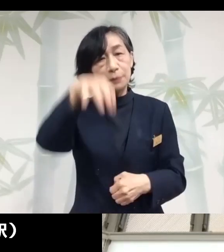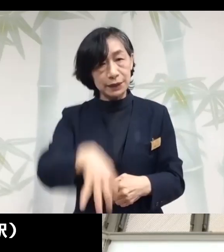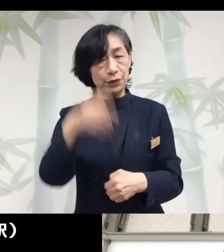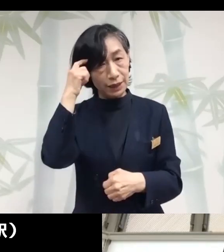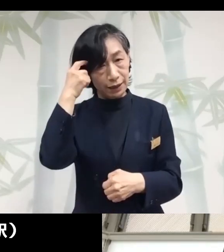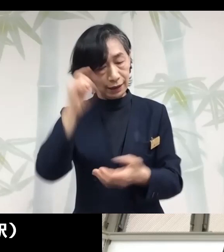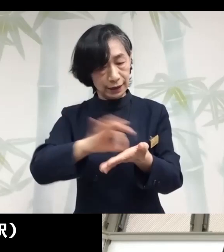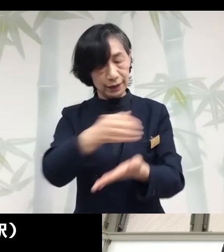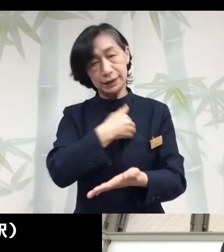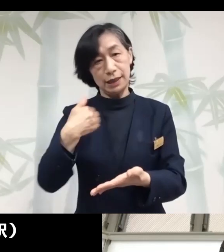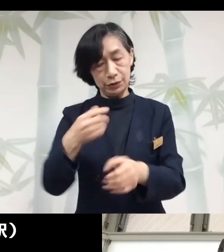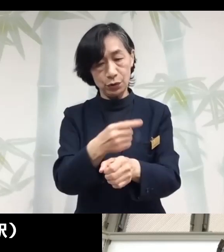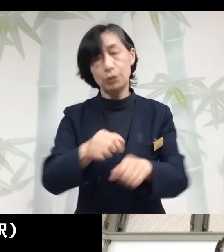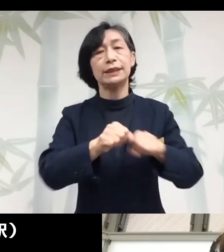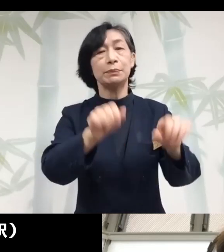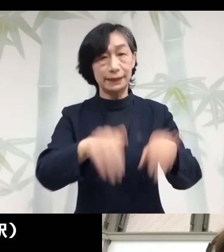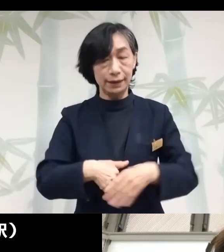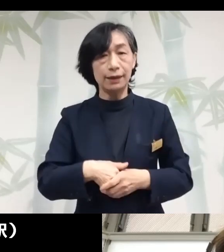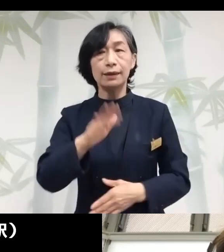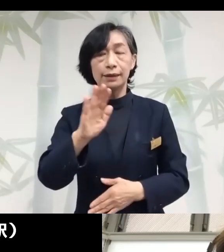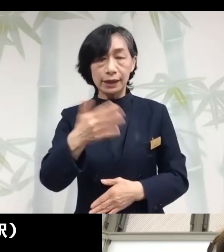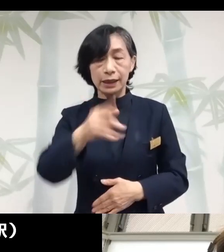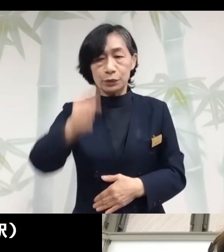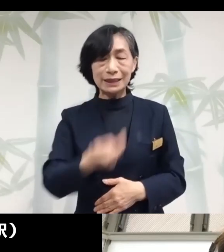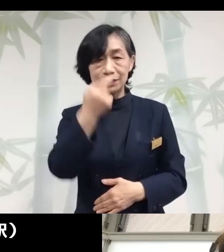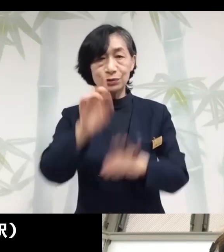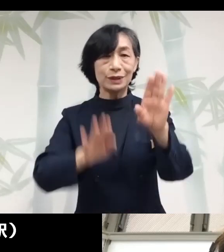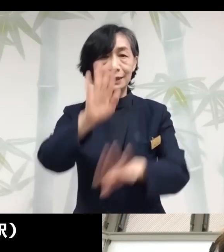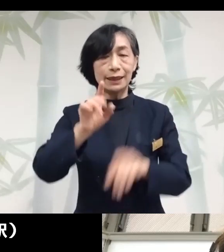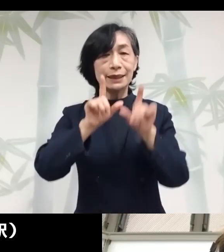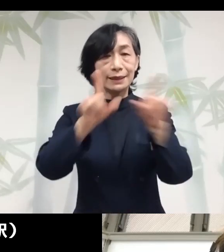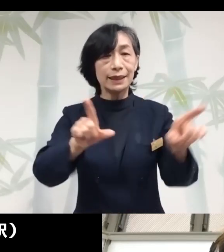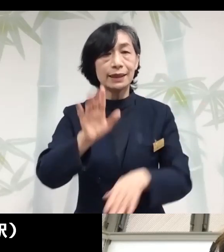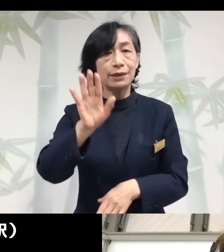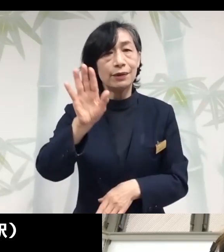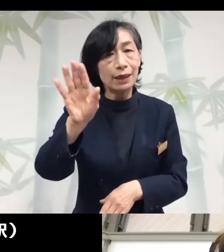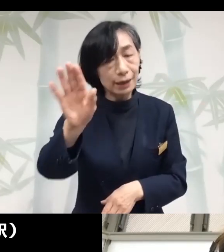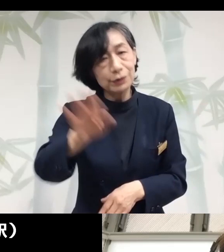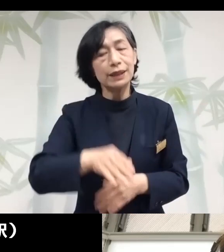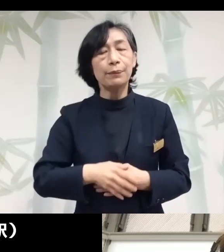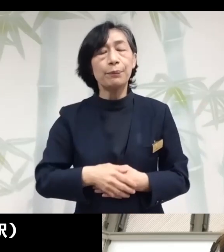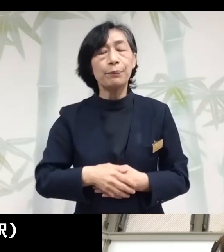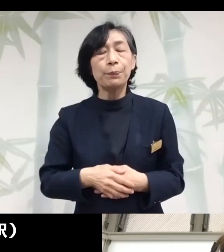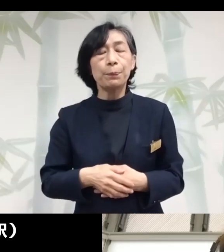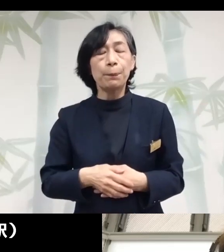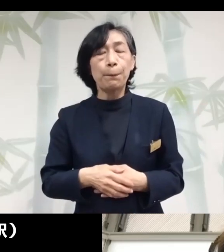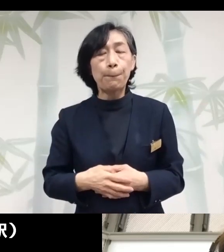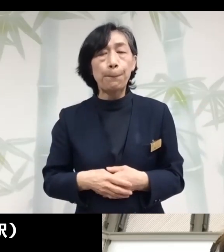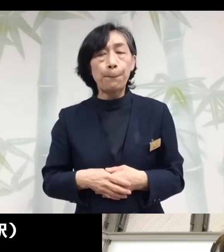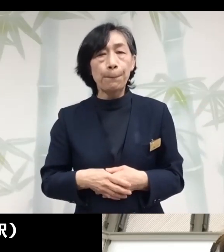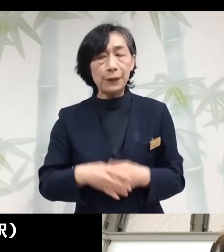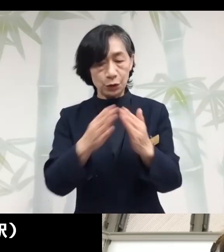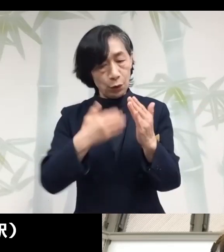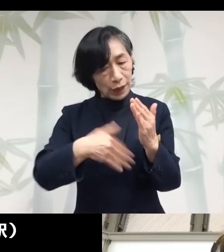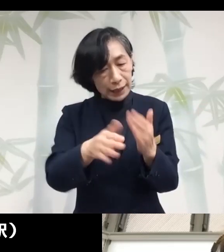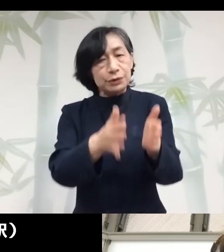にしてきたんですけれども、やはり緊急事態宣言が出るという状況になってきたときにですね、やっぱり外出自体を